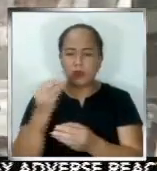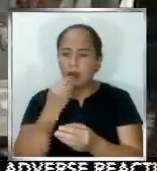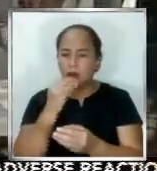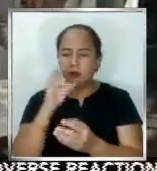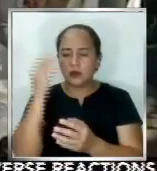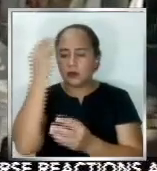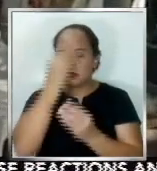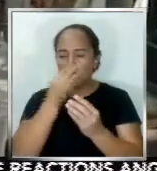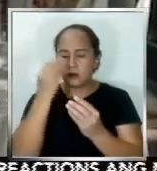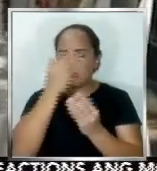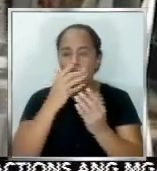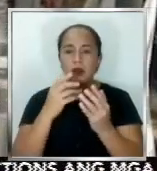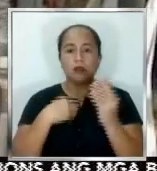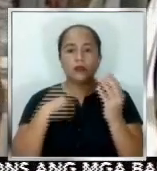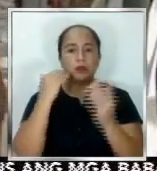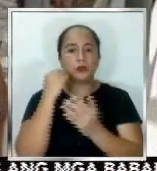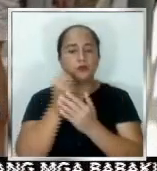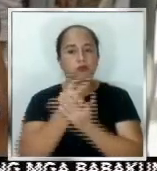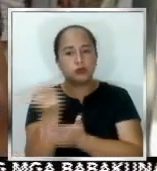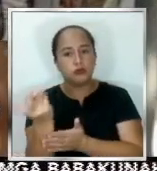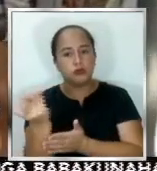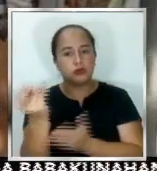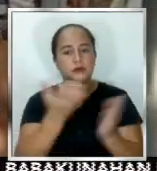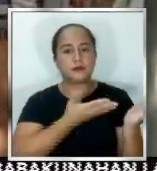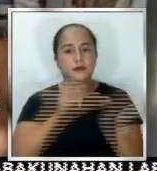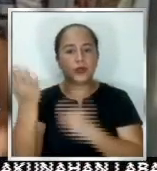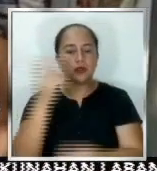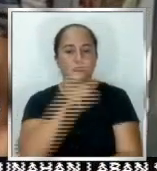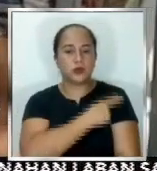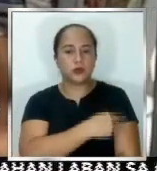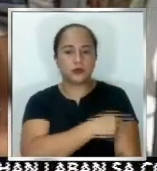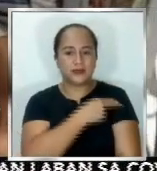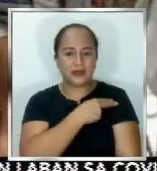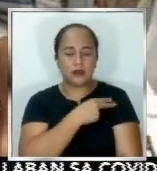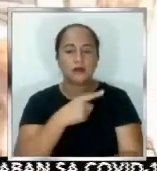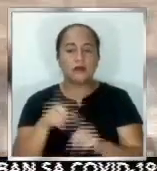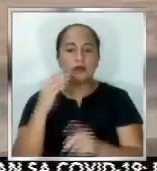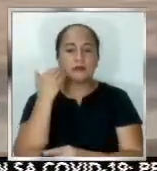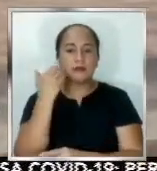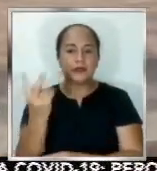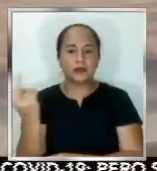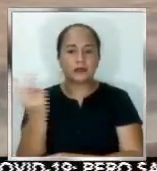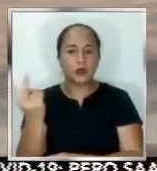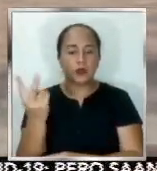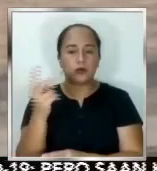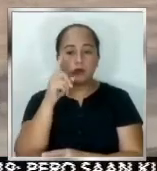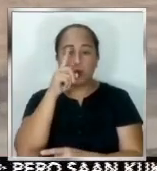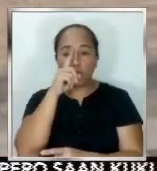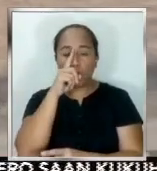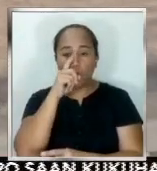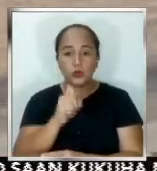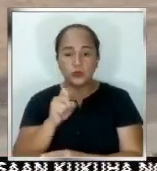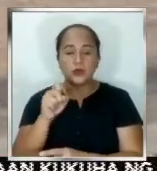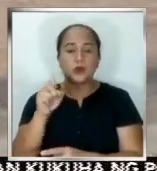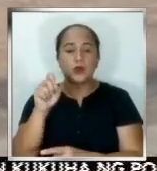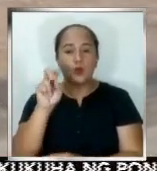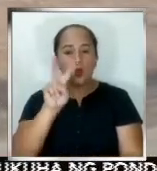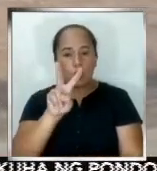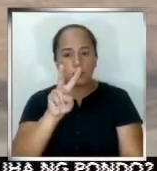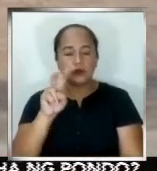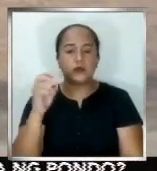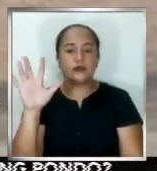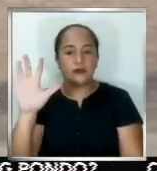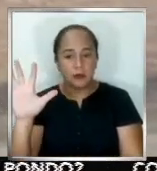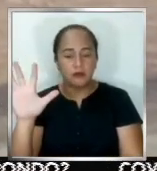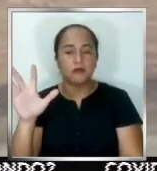mag-ama. Isinugod sila sa ospital pero nasawi habang ginagamot ang mga batang edad 2 at 5. Inoobserbahan naman sa